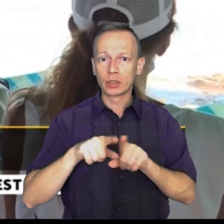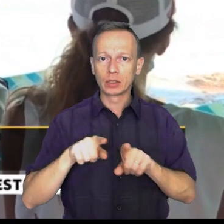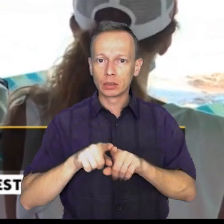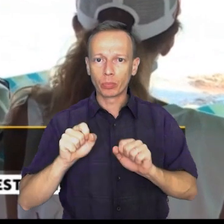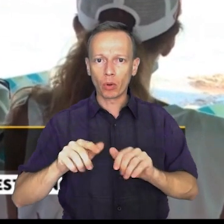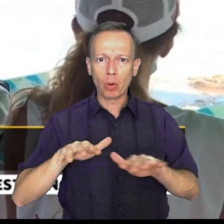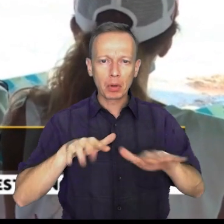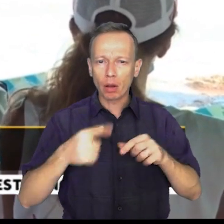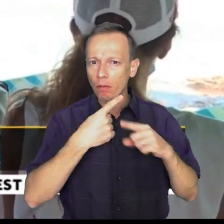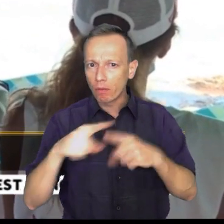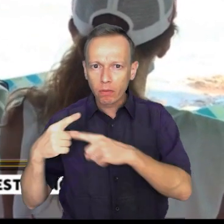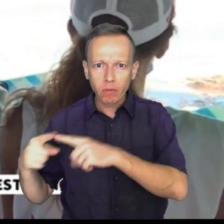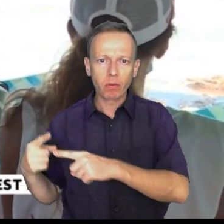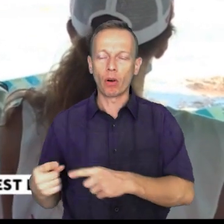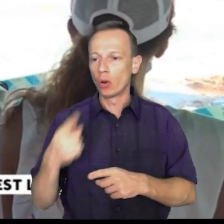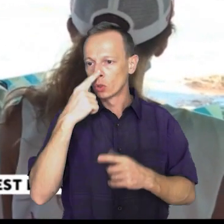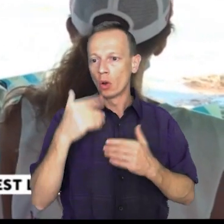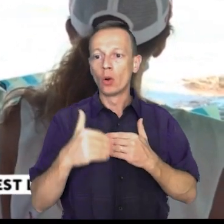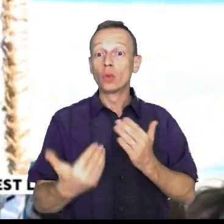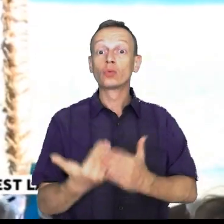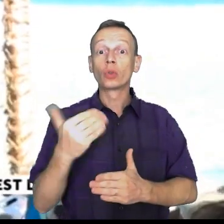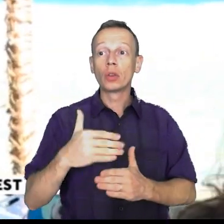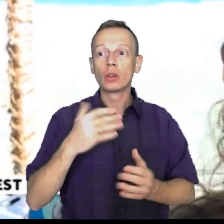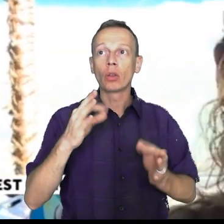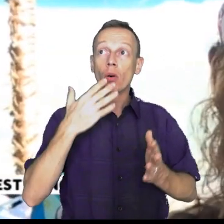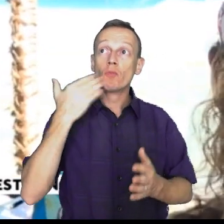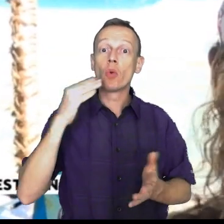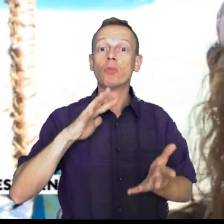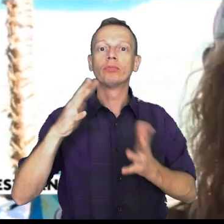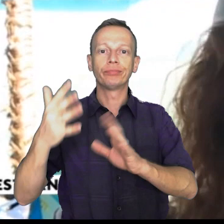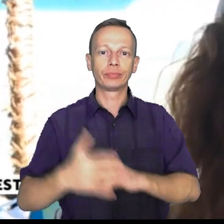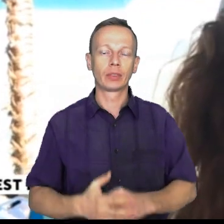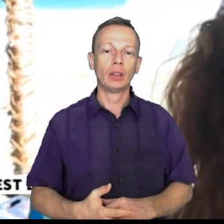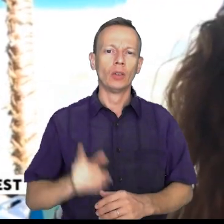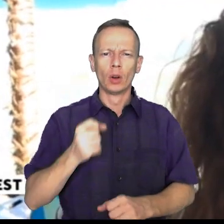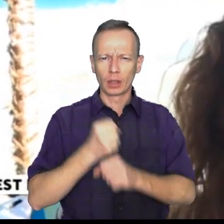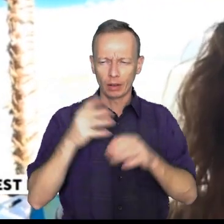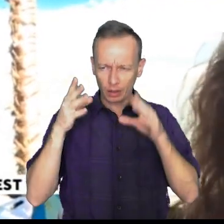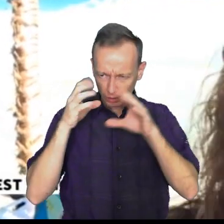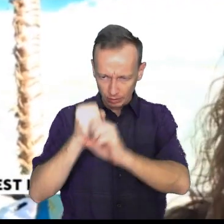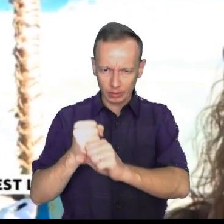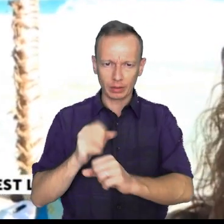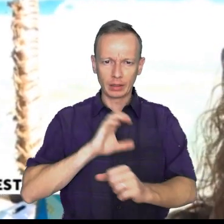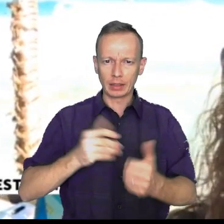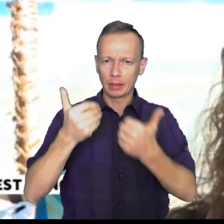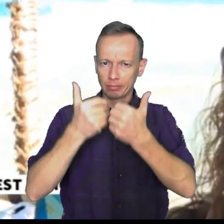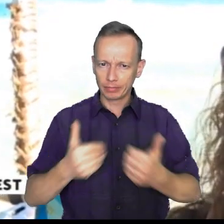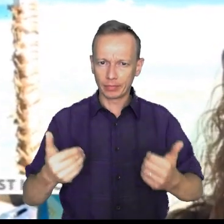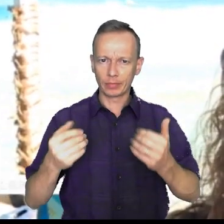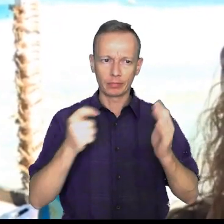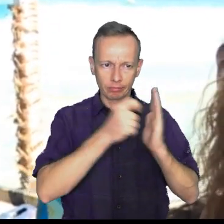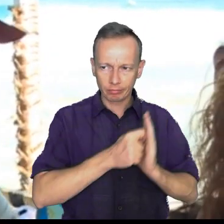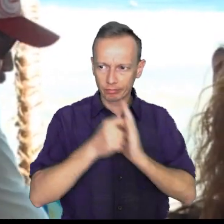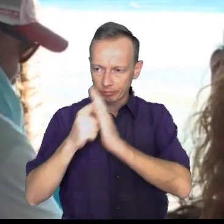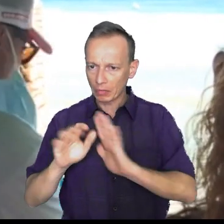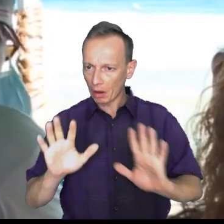quoi faire. Et voilà, je pense que ça devrait s'arranger dans la journée. Il faut juste qu'on fasse notre boulot, on soit bien concentré, on fait bien la séparation entre les scores. Et